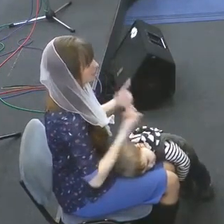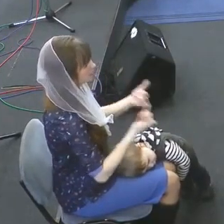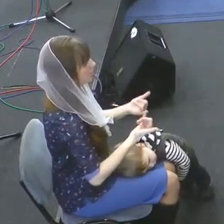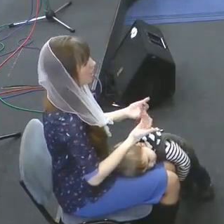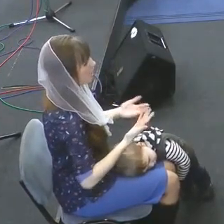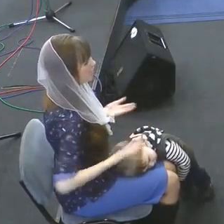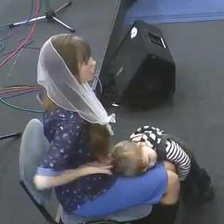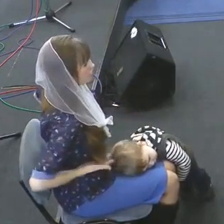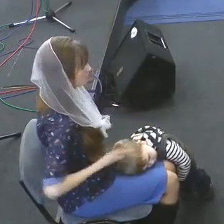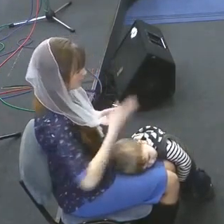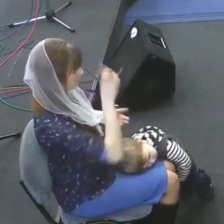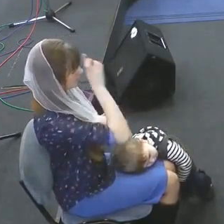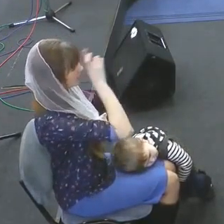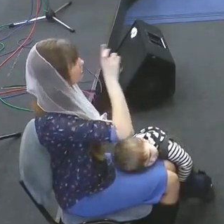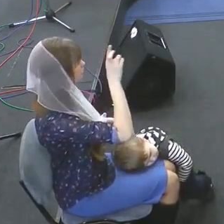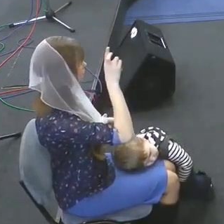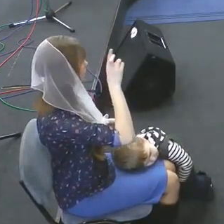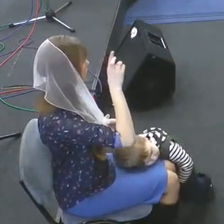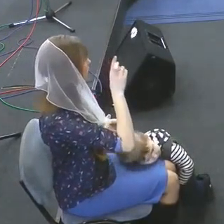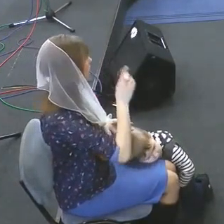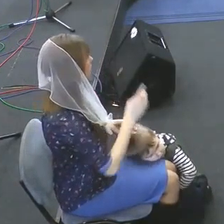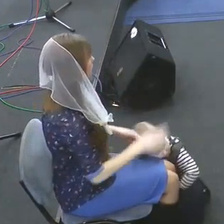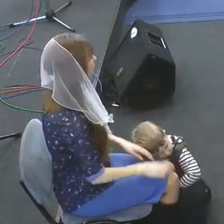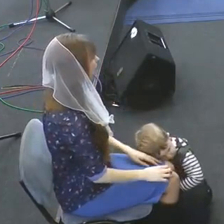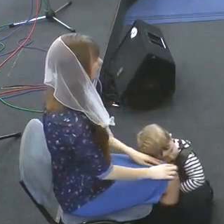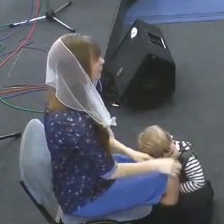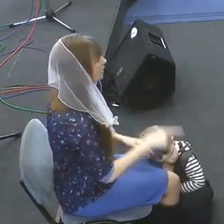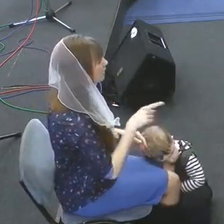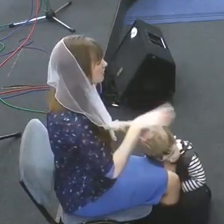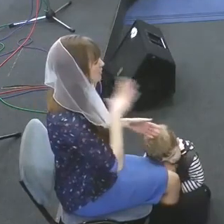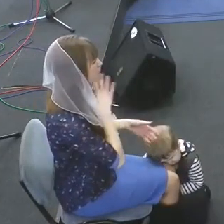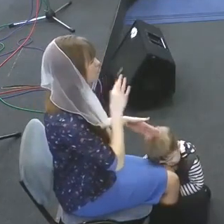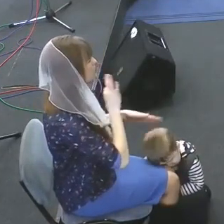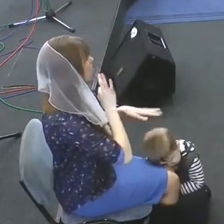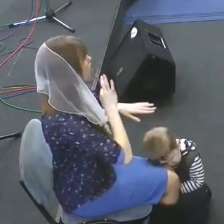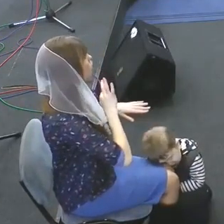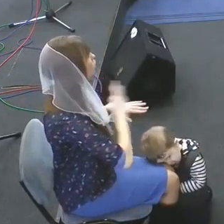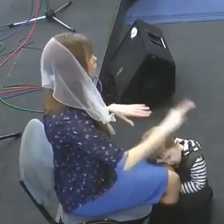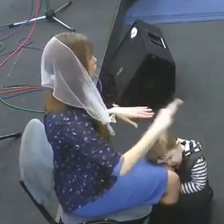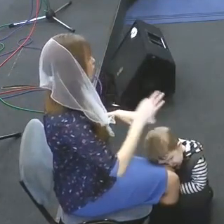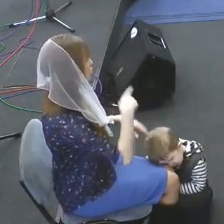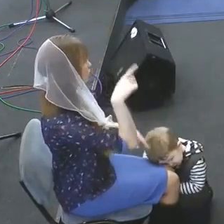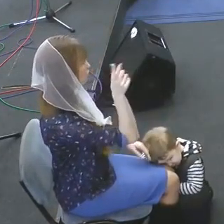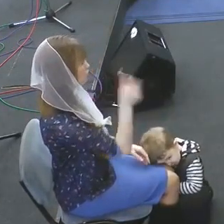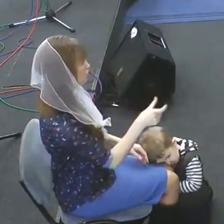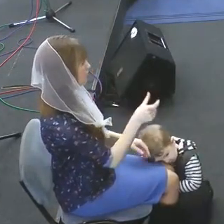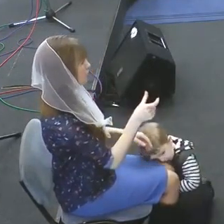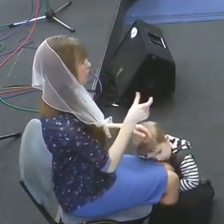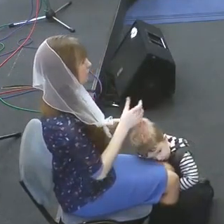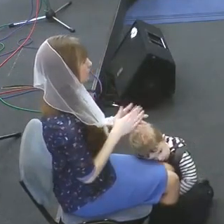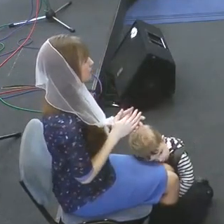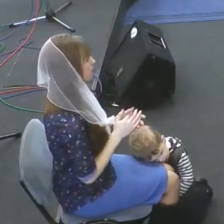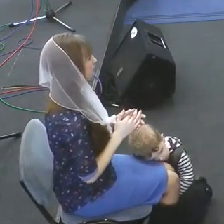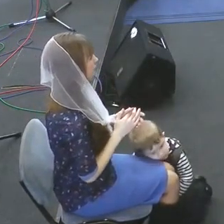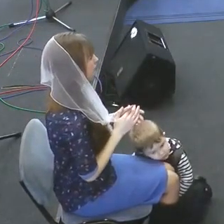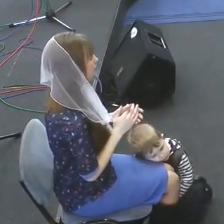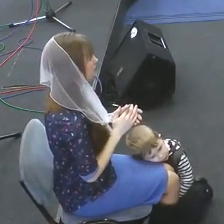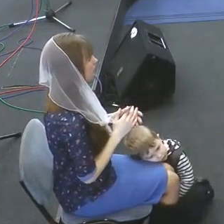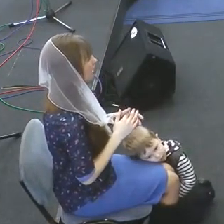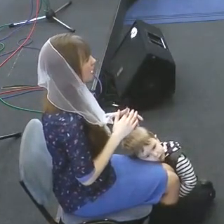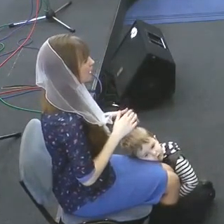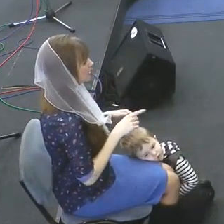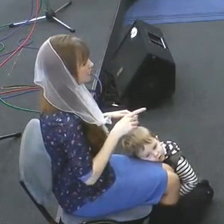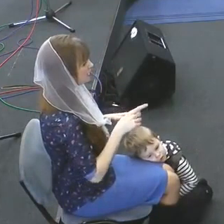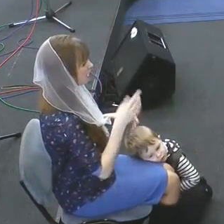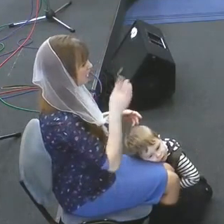трон, а у того є трончик невеликий. Там, де царює ми, там, де панує ми, там, де те, що нам любо, ніхто хай не